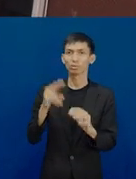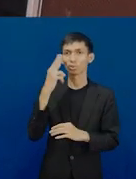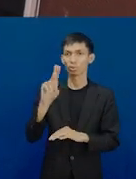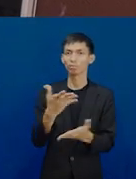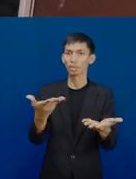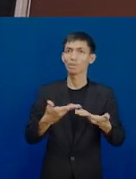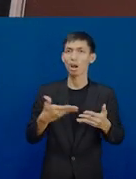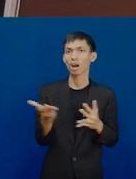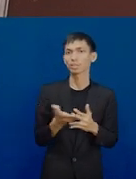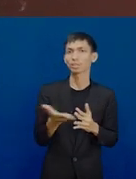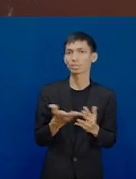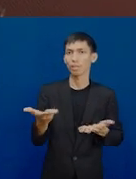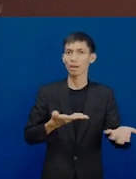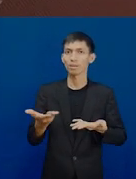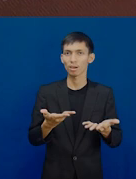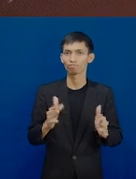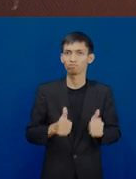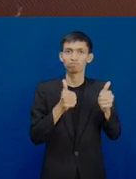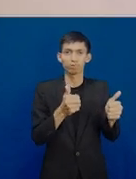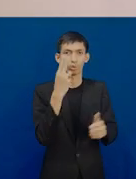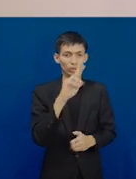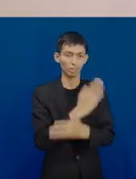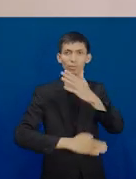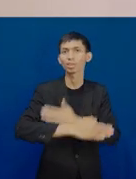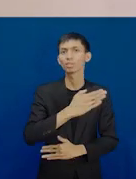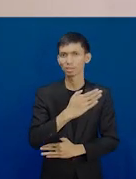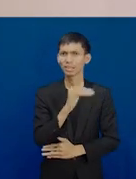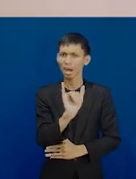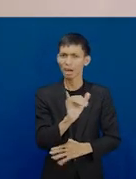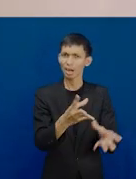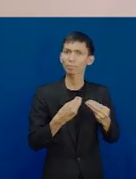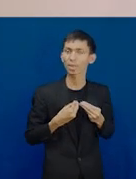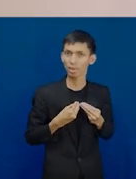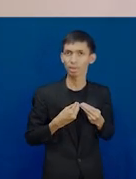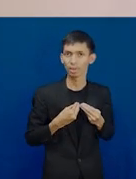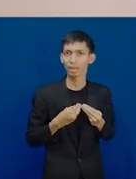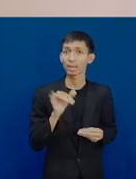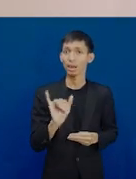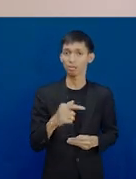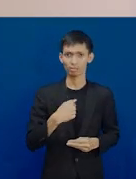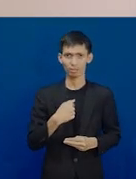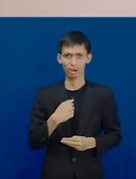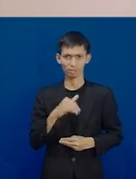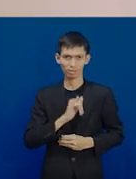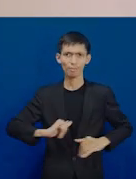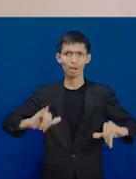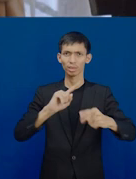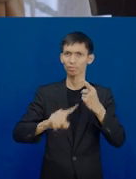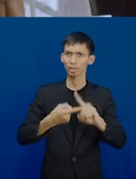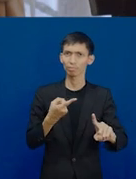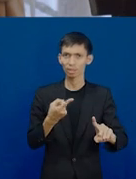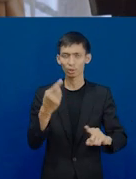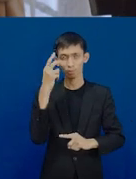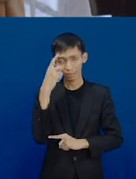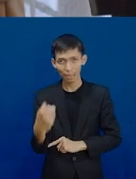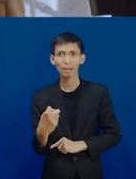disambut dengan komitmen dari dinas terkait untuk memberikan pelayanan yang lebih baik bagi penyandang disabilitas. Saya